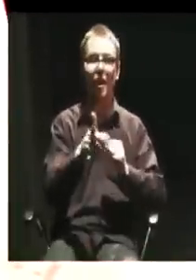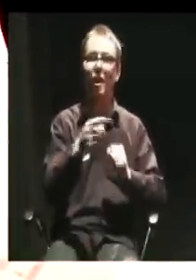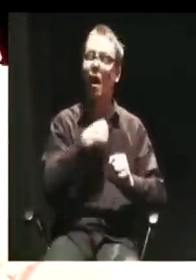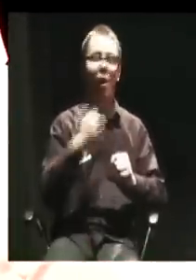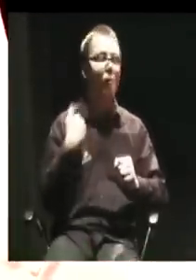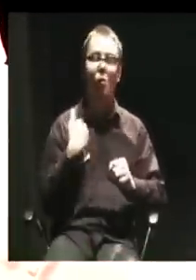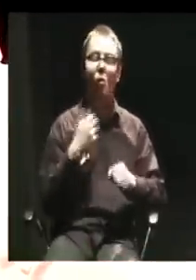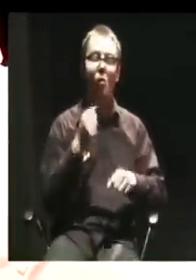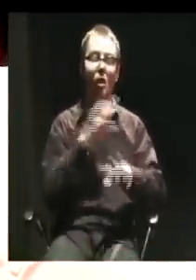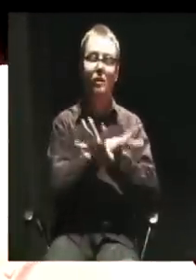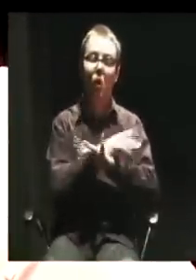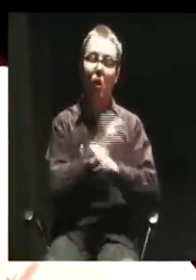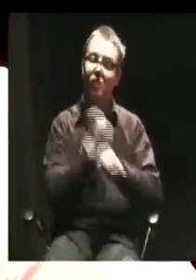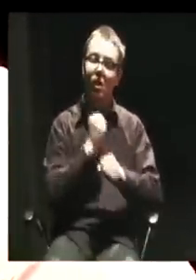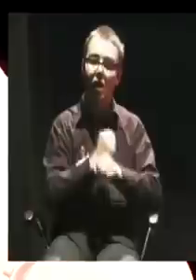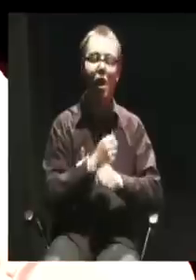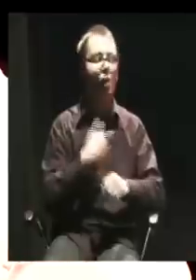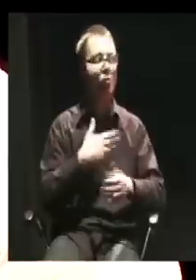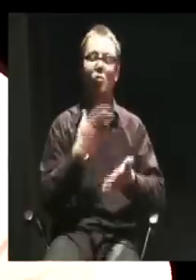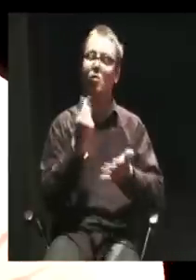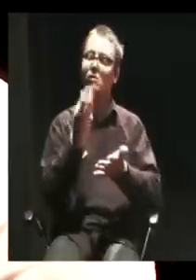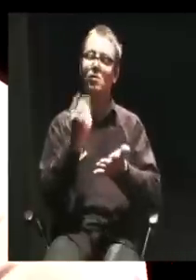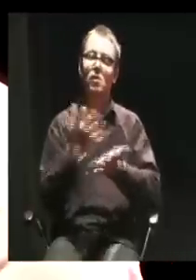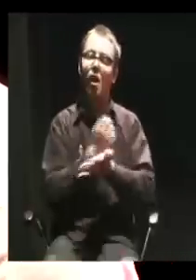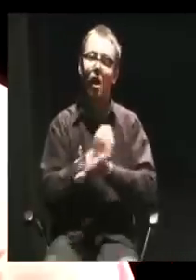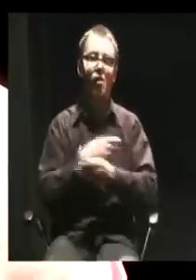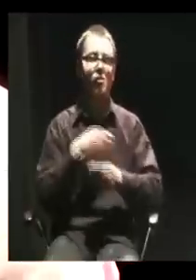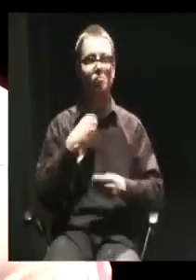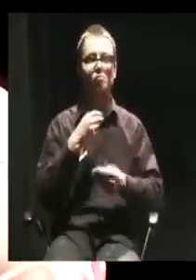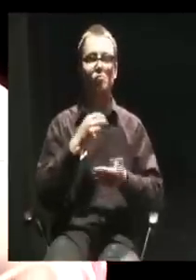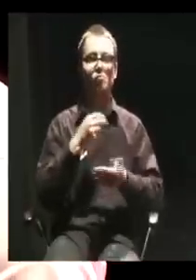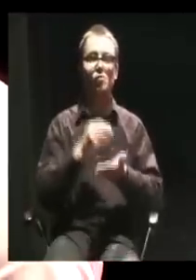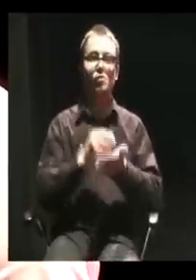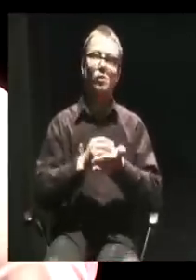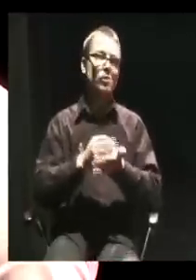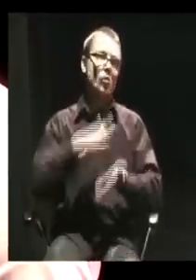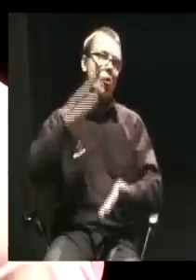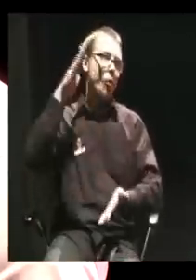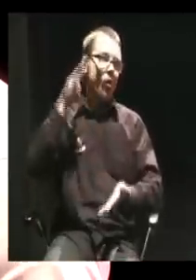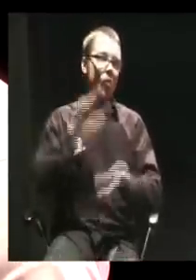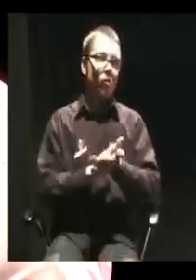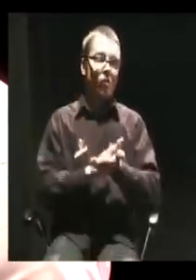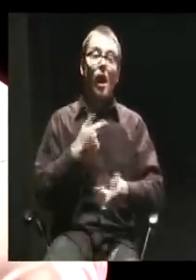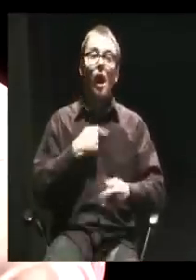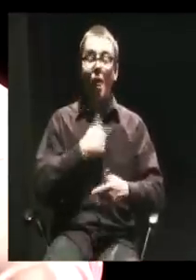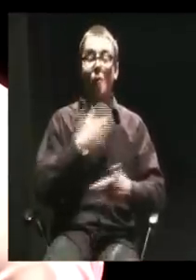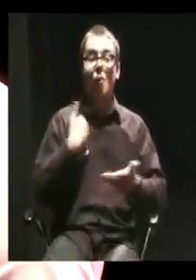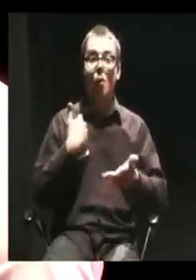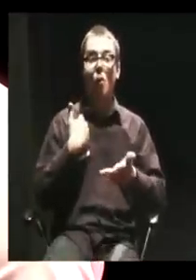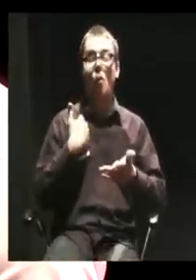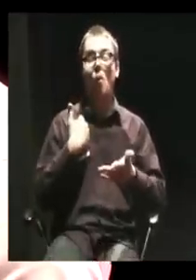dobre pieniądze, ale nie realizowałem się tej pracy. W związku z tym 13 dni po odejściu z pracy stwierdziłem, że odwrócę